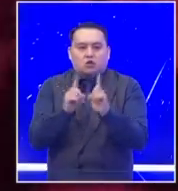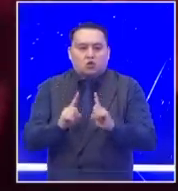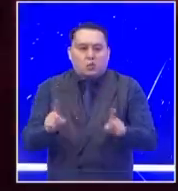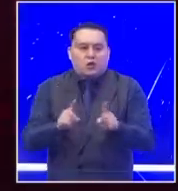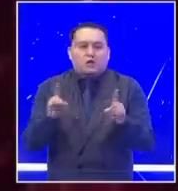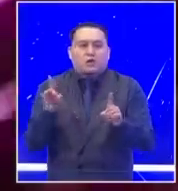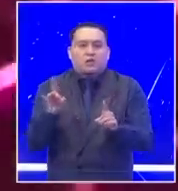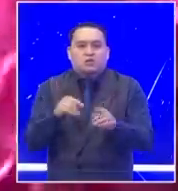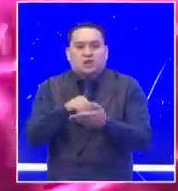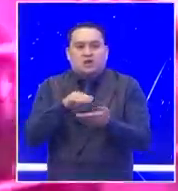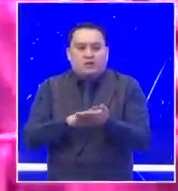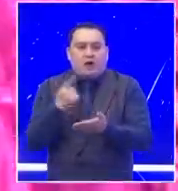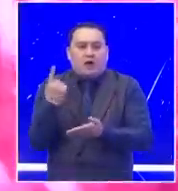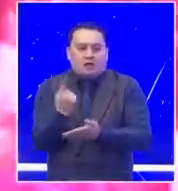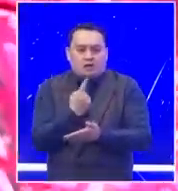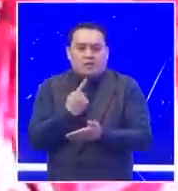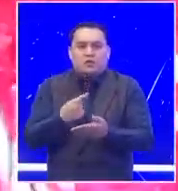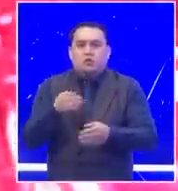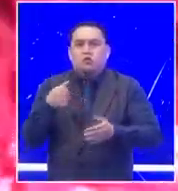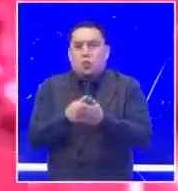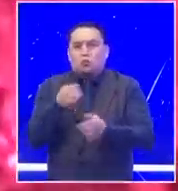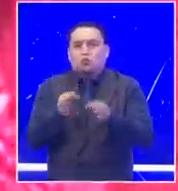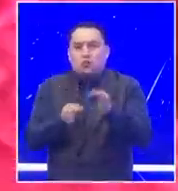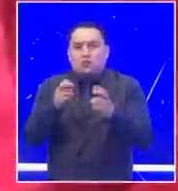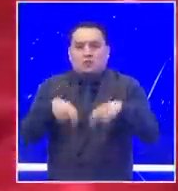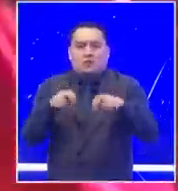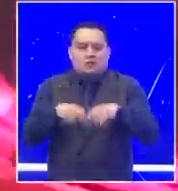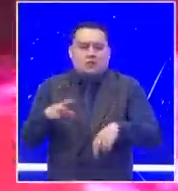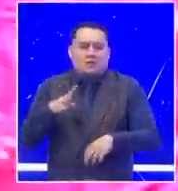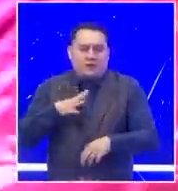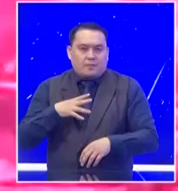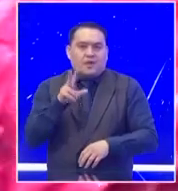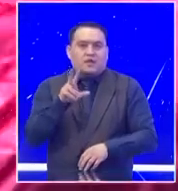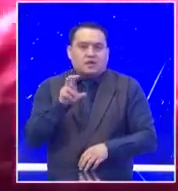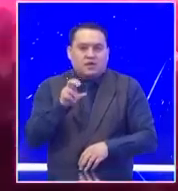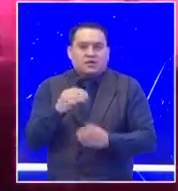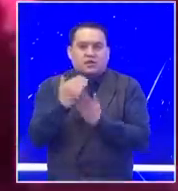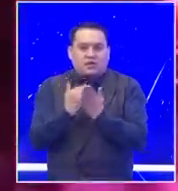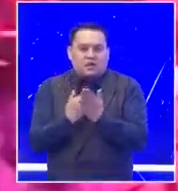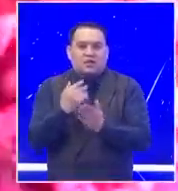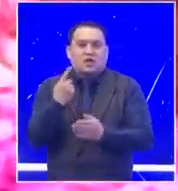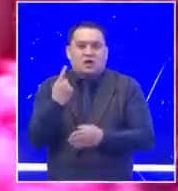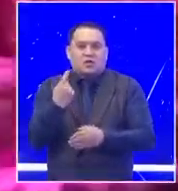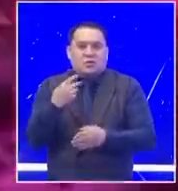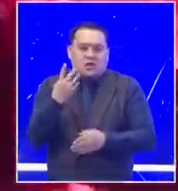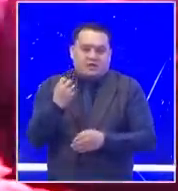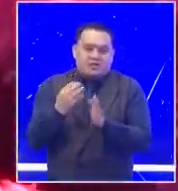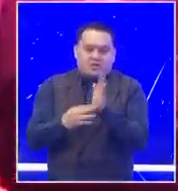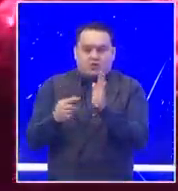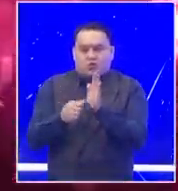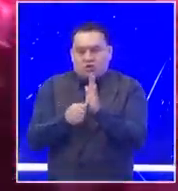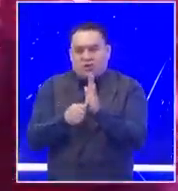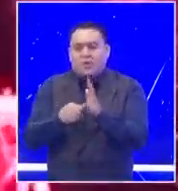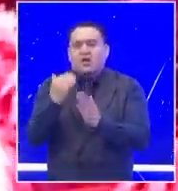крупном размере зарегистрирован в едином реестре досудебных расследований по статьям 300, части 1,